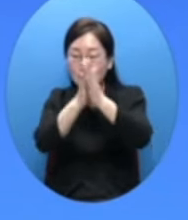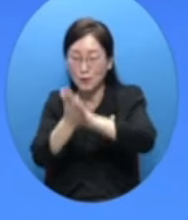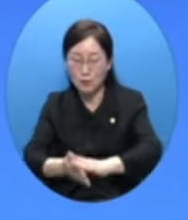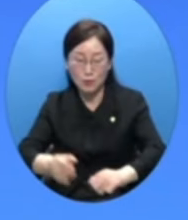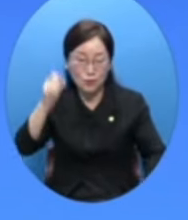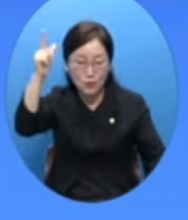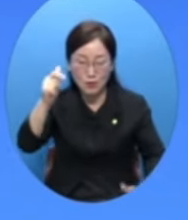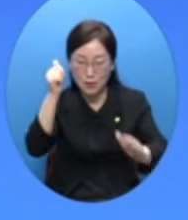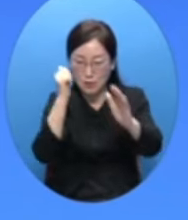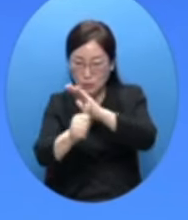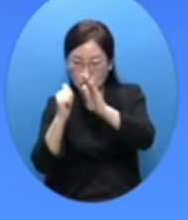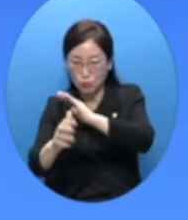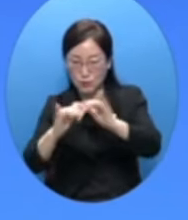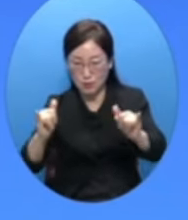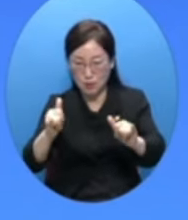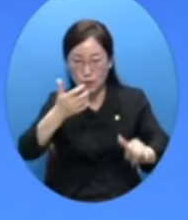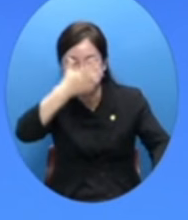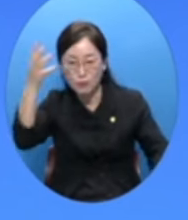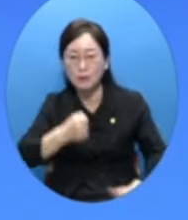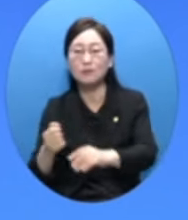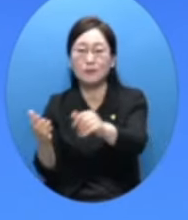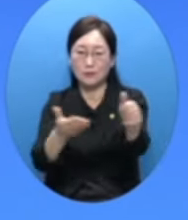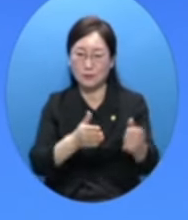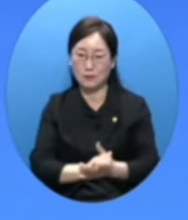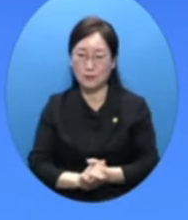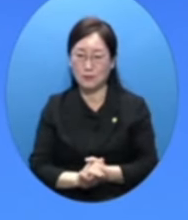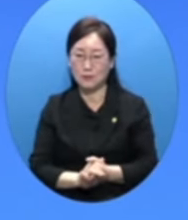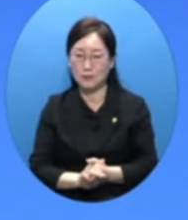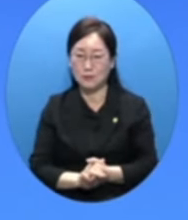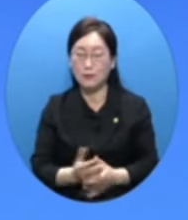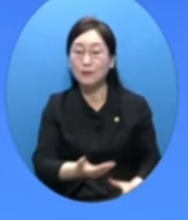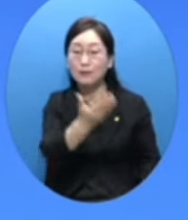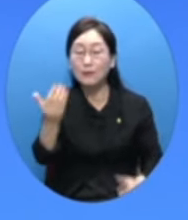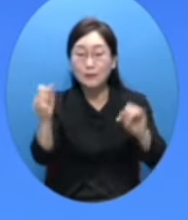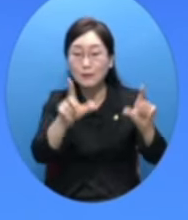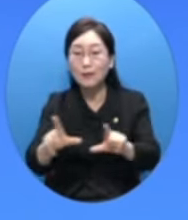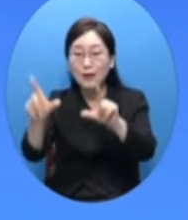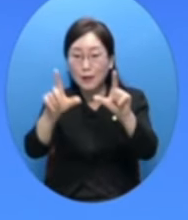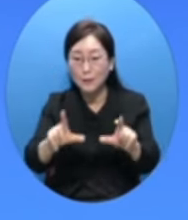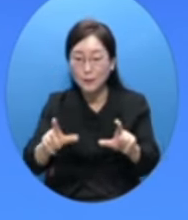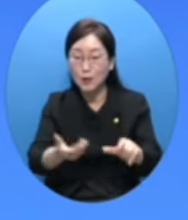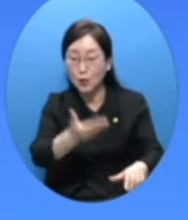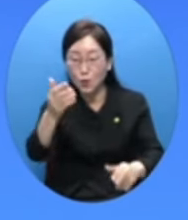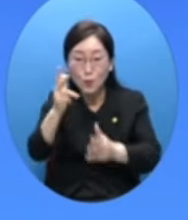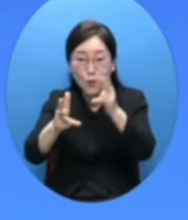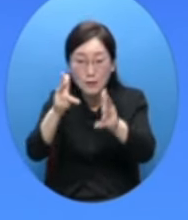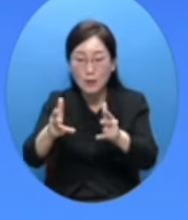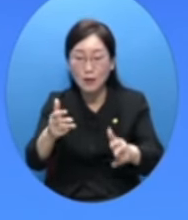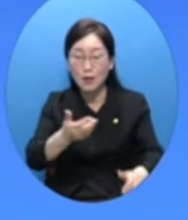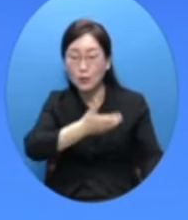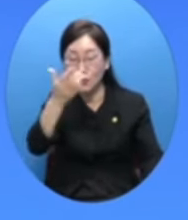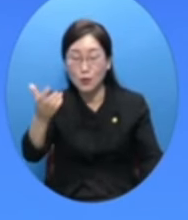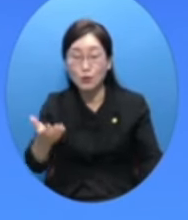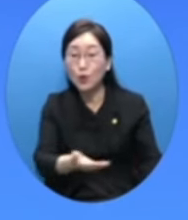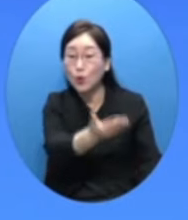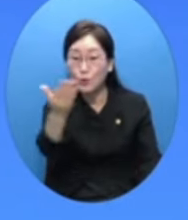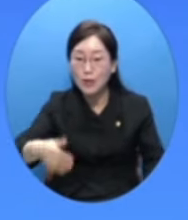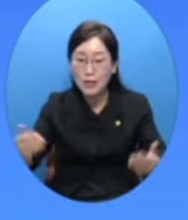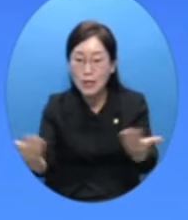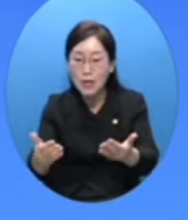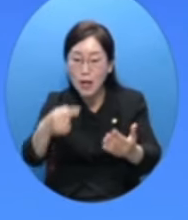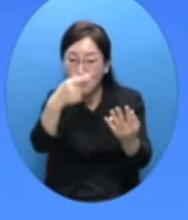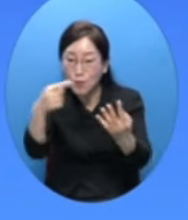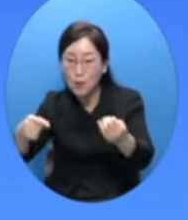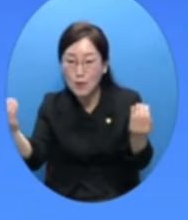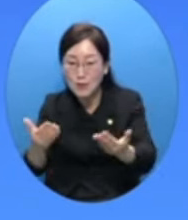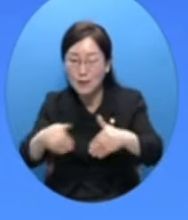지도자가 되는 꿈과 희망을 갖고 나가시기 바랍니다. 여러분의 삶이, 여러분의 기업이, 여러분의 직장에서 하는 모든 일들이